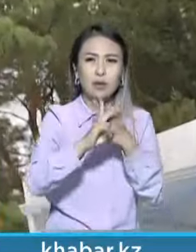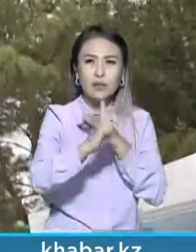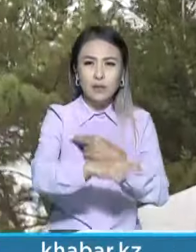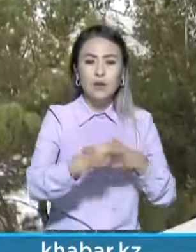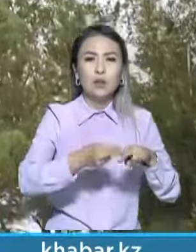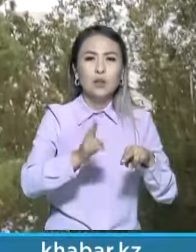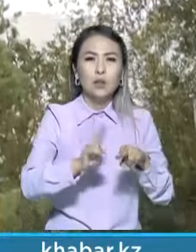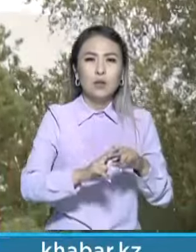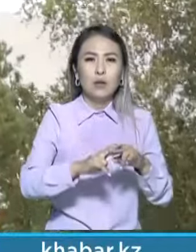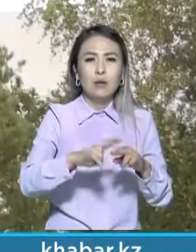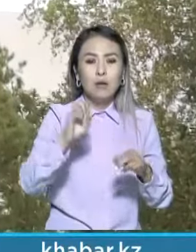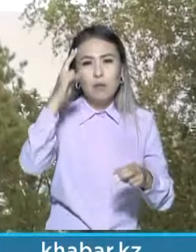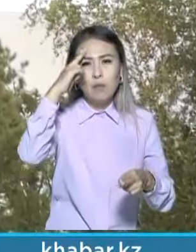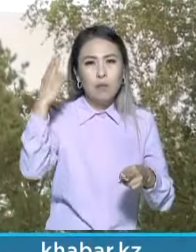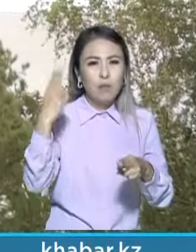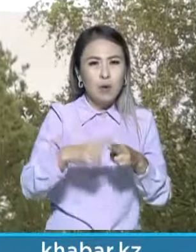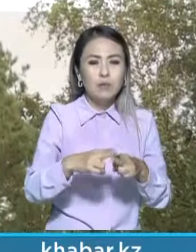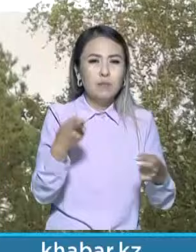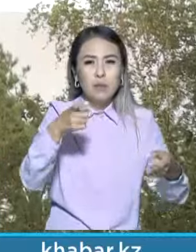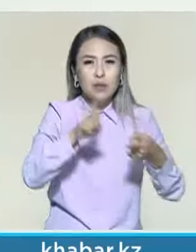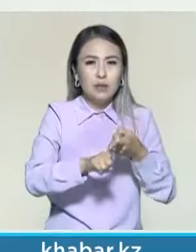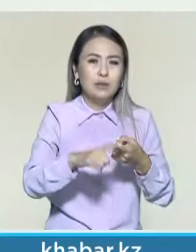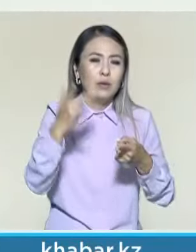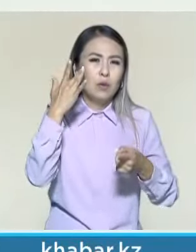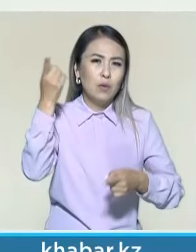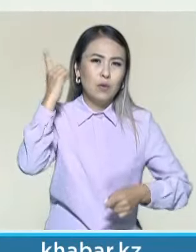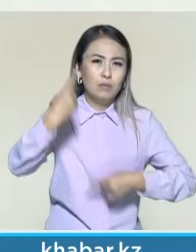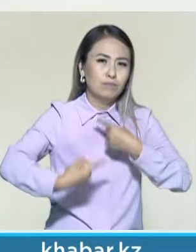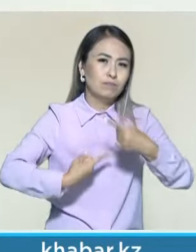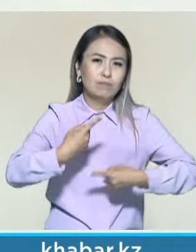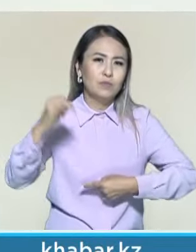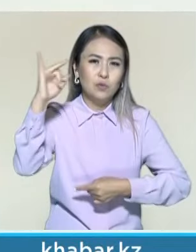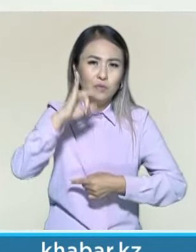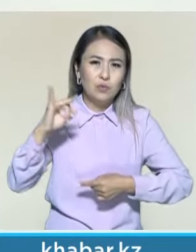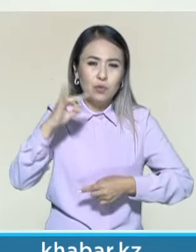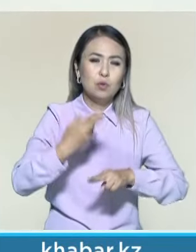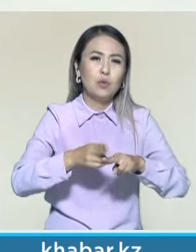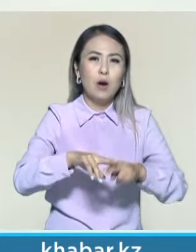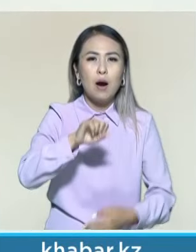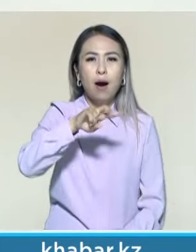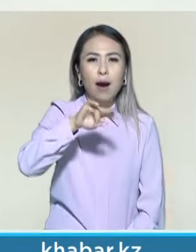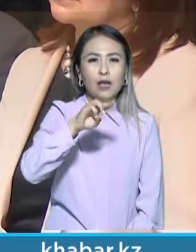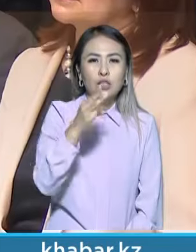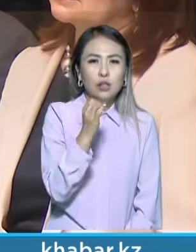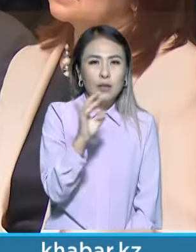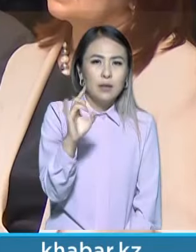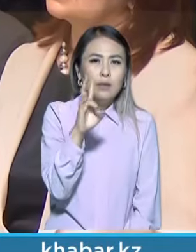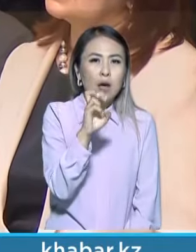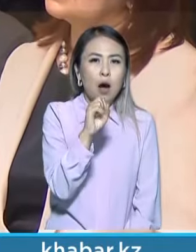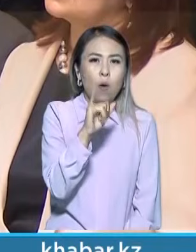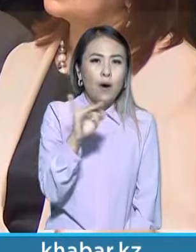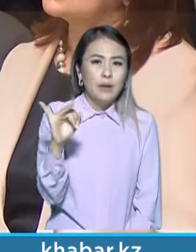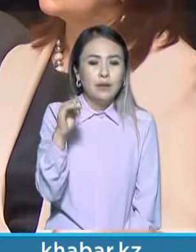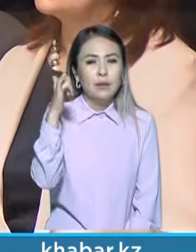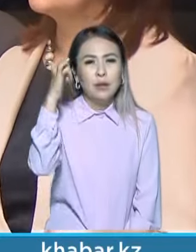арасындағы бауырластық байланыстың өзіндік дәстүрі қалыптасқан. Бұл ретте Әлішер Науаидың алатын орны